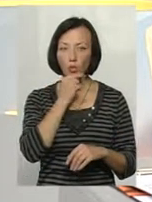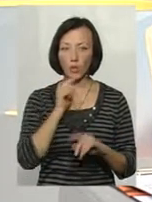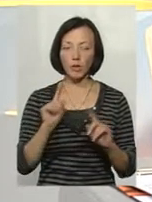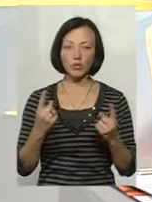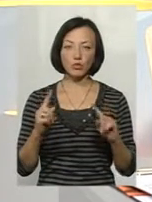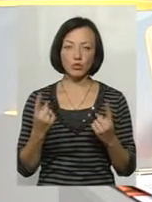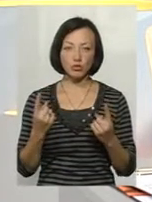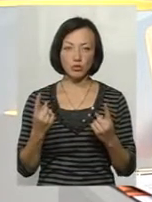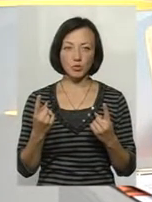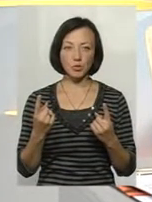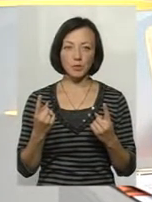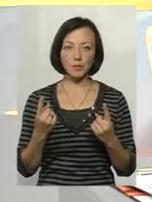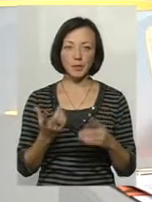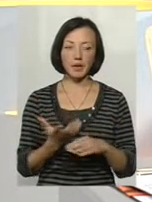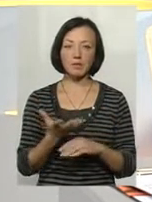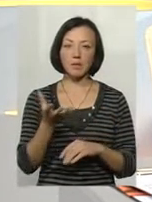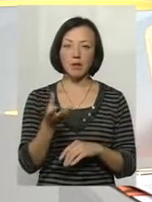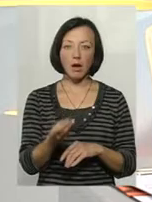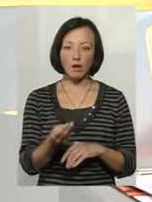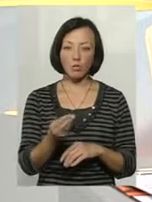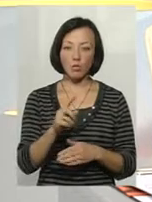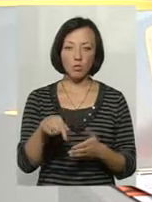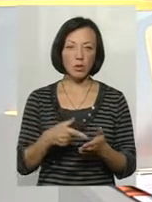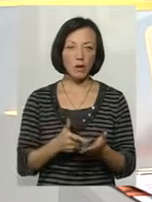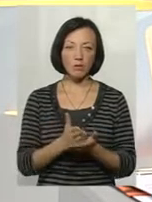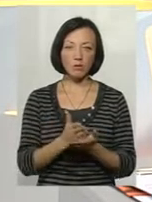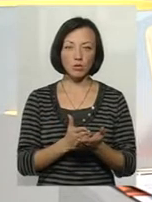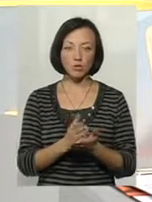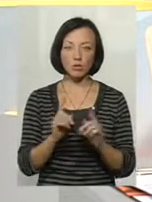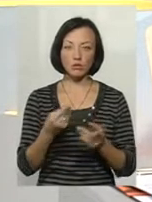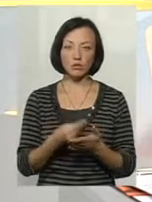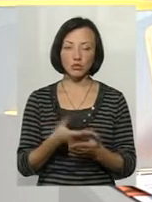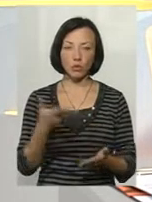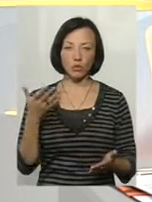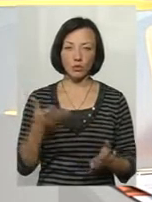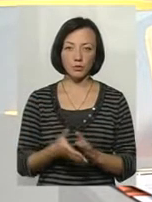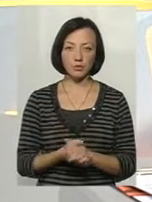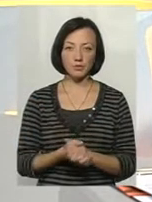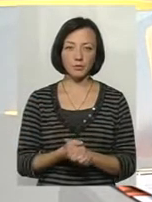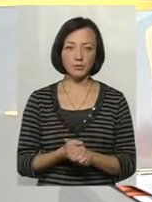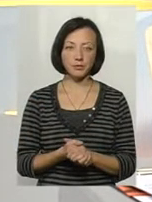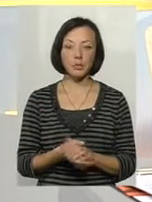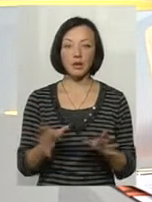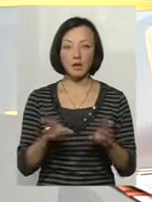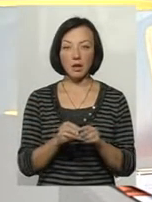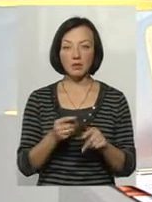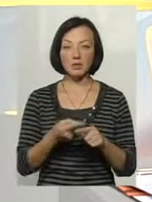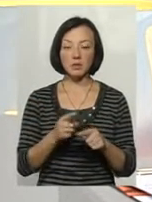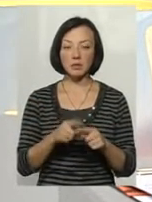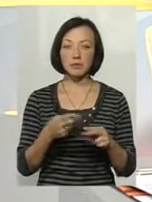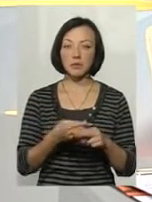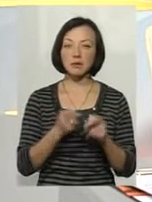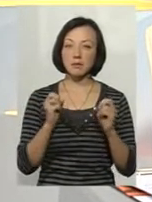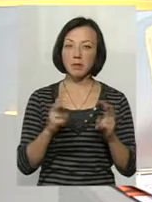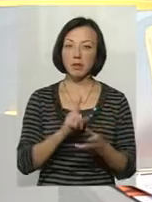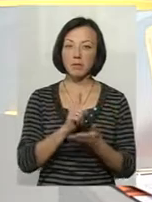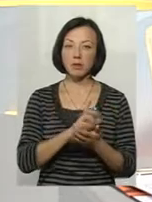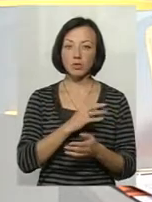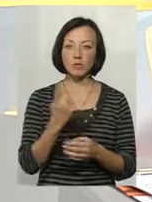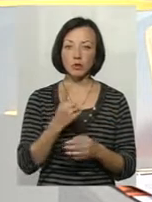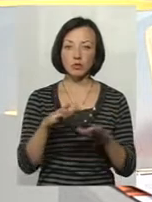що сплачувати ті комунальні послуги, зокрема, стає все дорожче і дорожче. Разом з тим, безпека має бути на